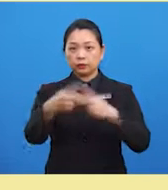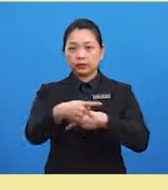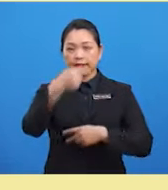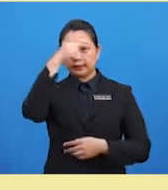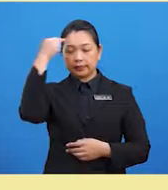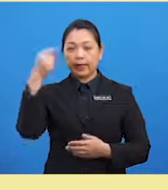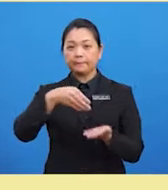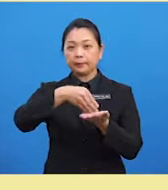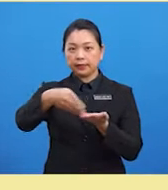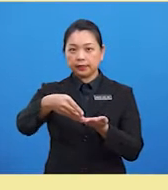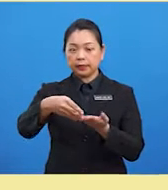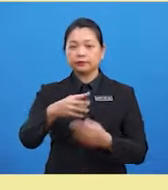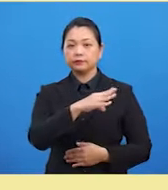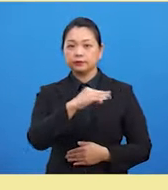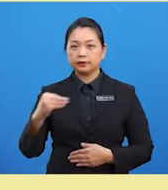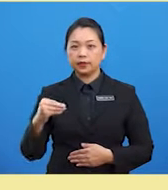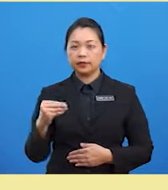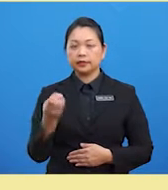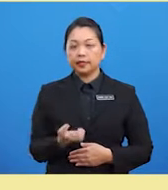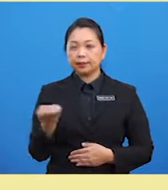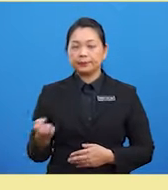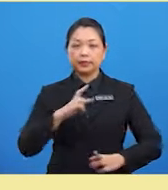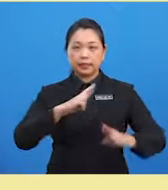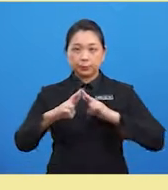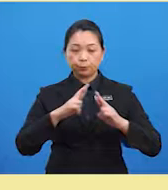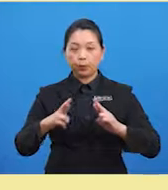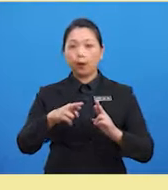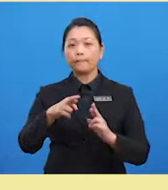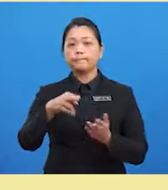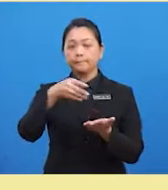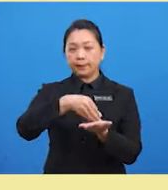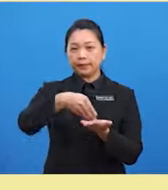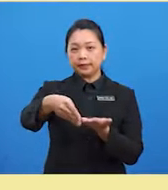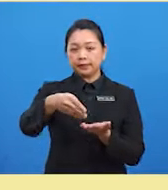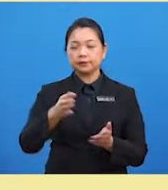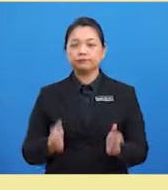pembeli dan elemen respon pembeli.